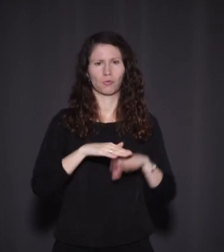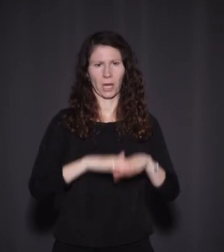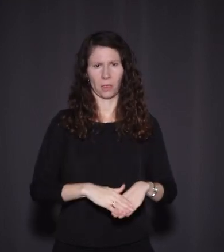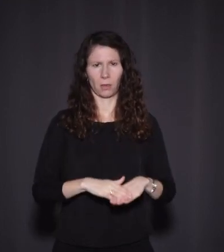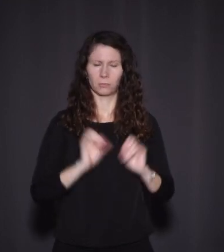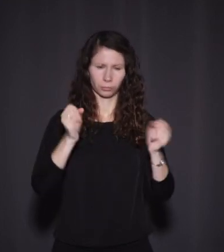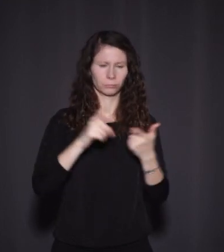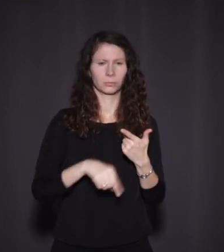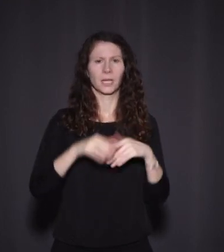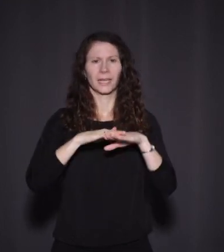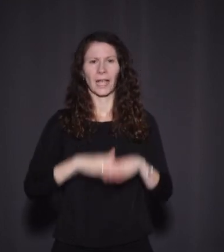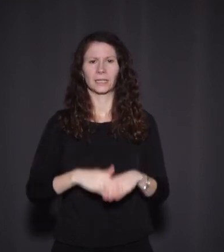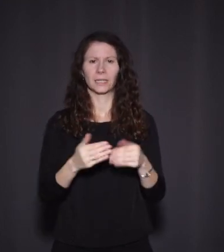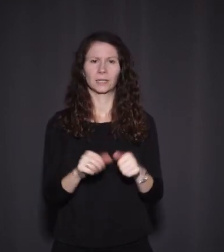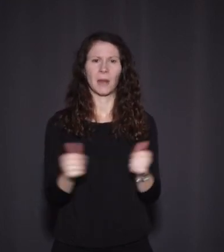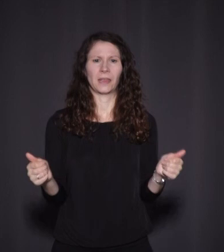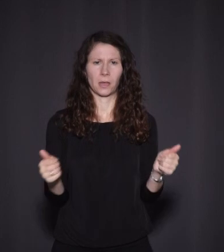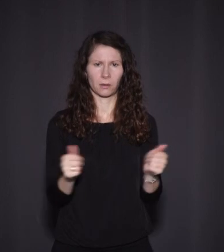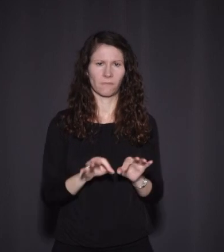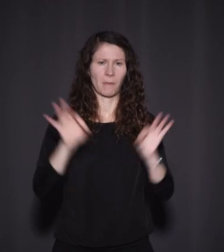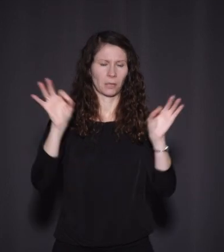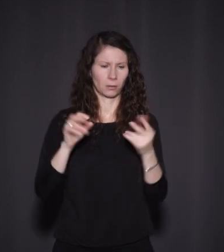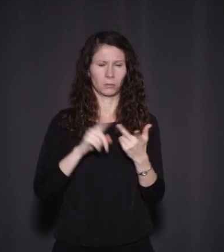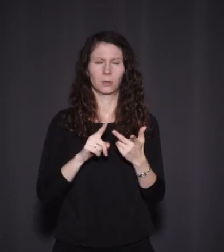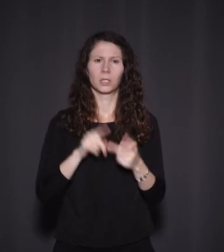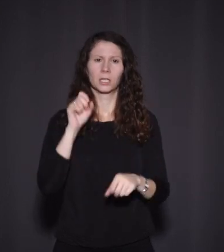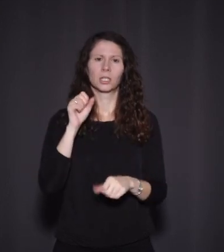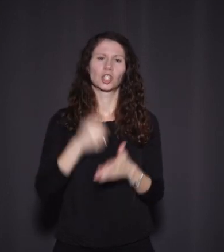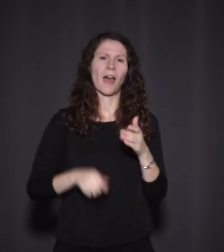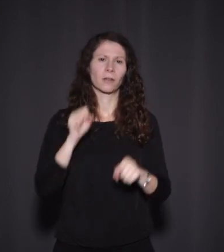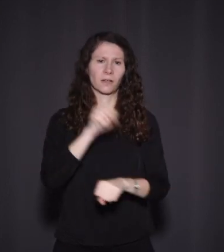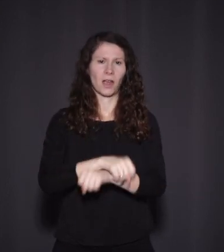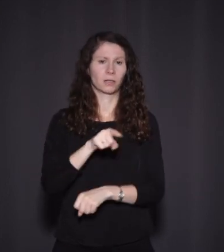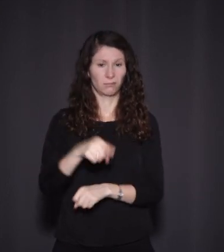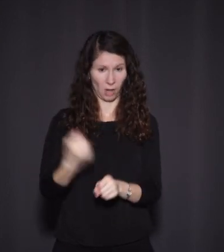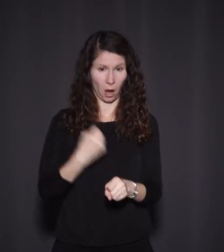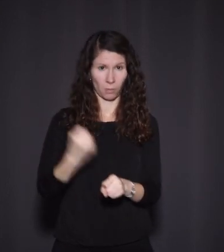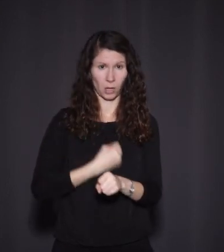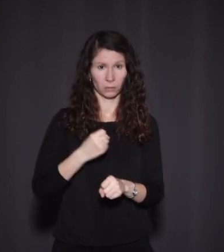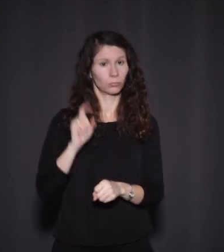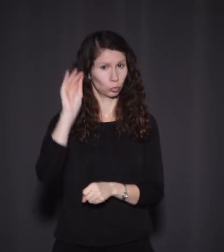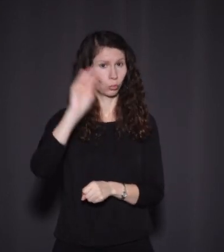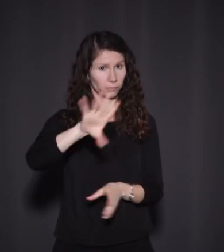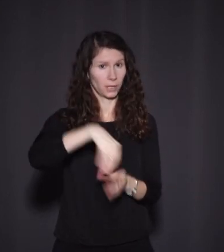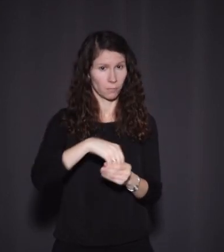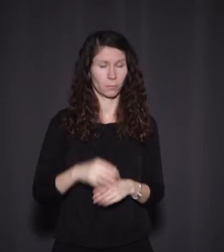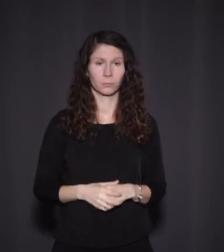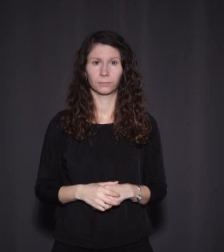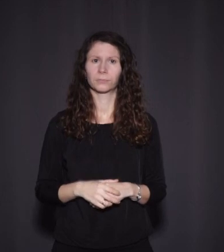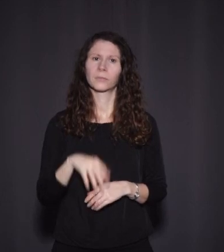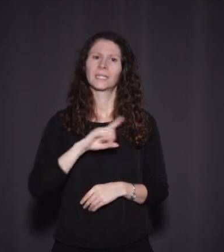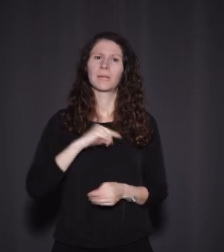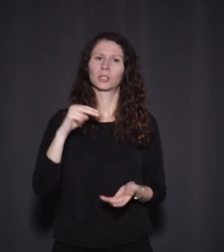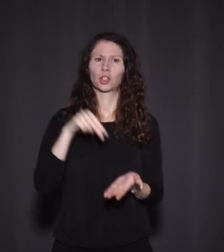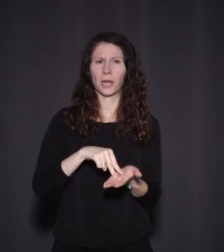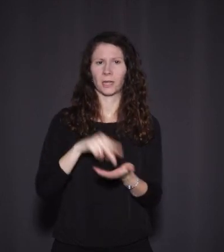ran. Rentensplitting verbessern wir. Wir nehmen Strafgefangene, die auch arbeiten, in Zukunft mit rein. Wir haben das Thema Selbstständige,